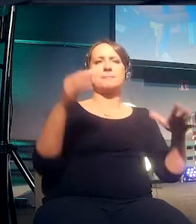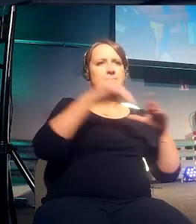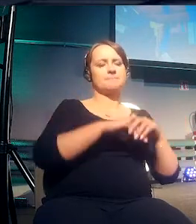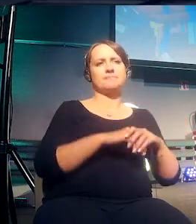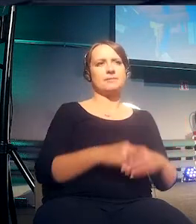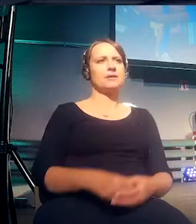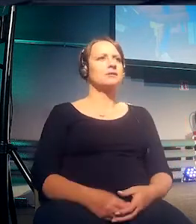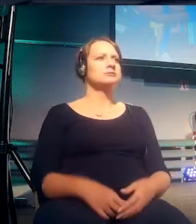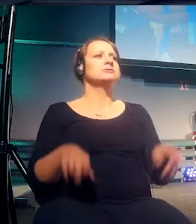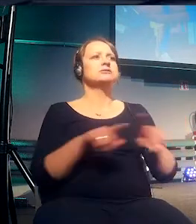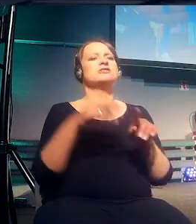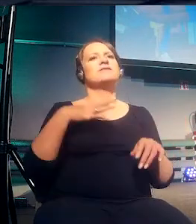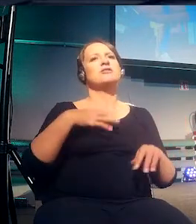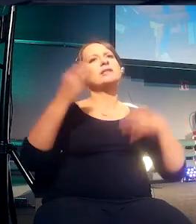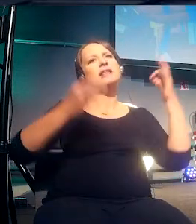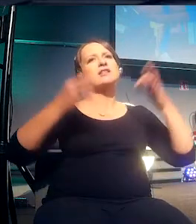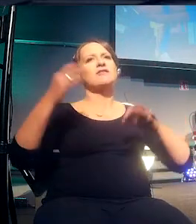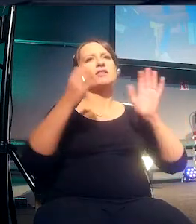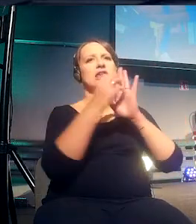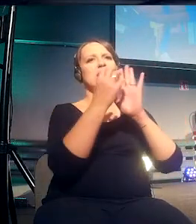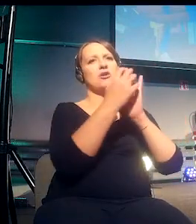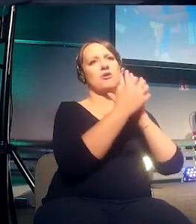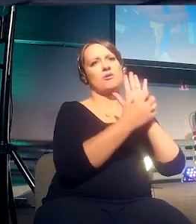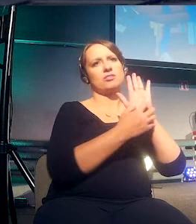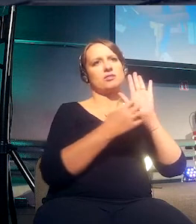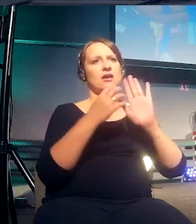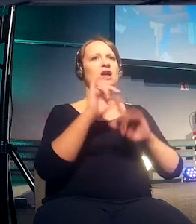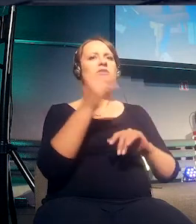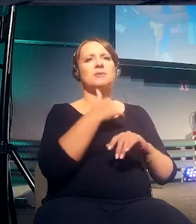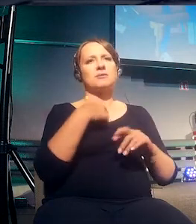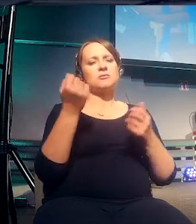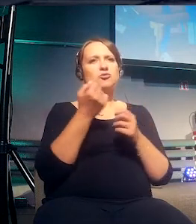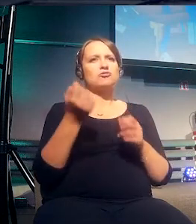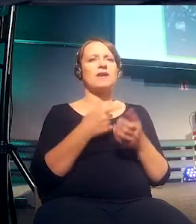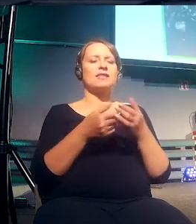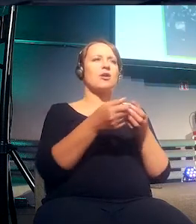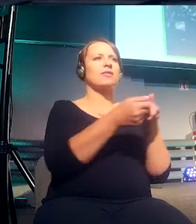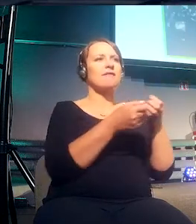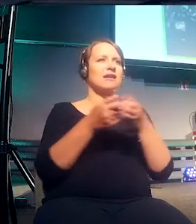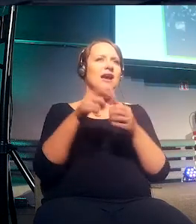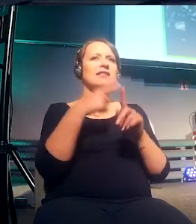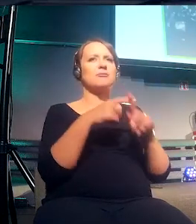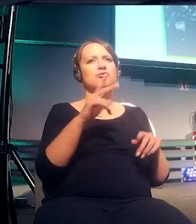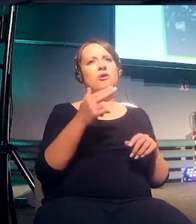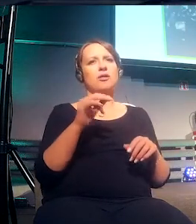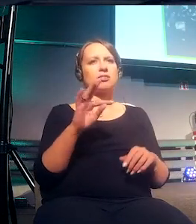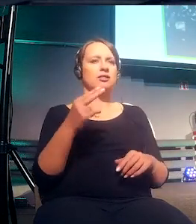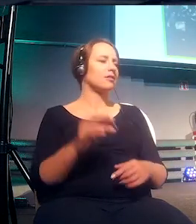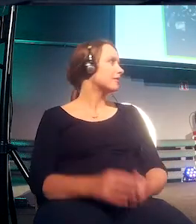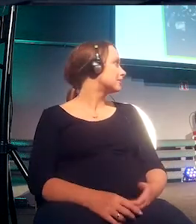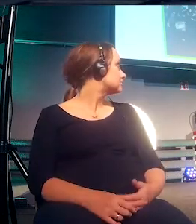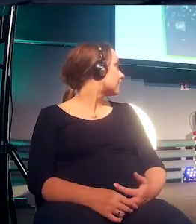również zastanowić się nad ikonami, których będziemy używać, typem nawigacji i contentem. I